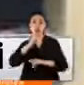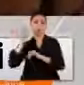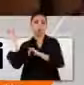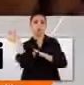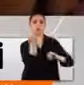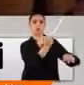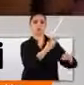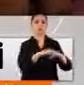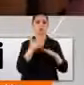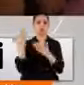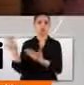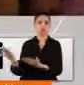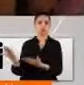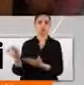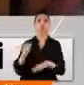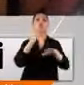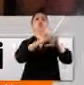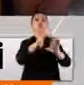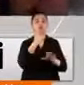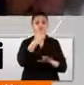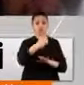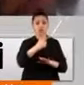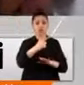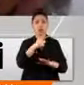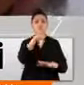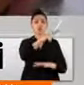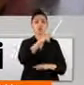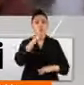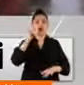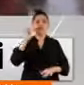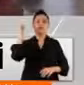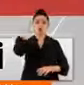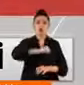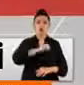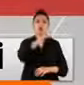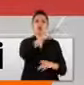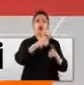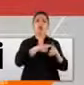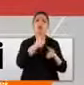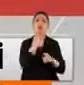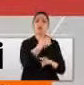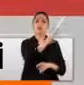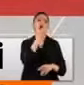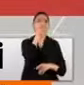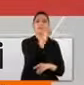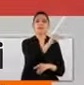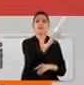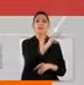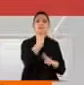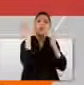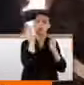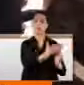püskürdü. Dokundurmam diyorsun. İhanede ortaksın demektir. Yazık sana. Yuh olsun